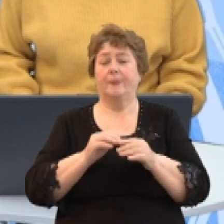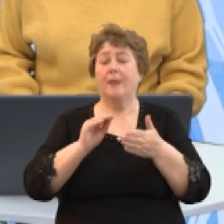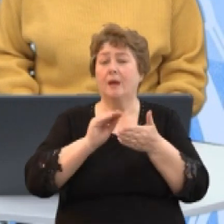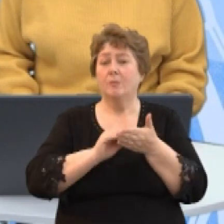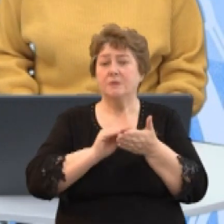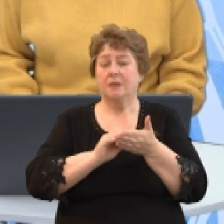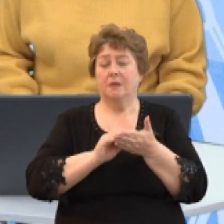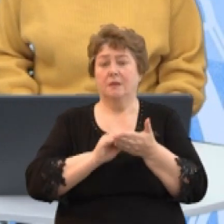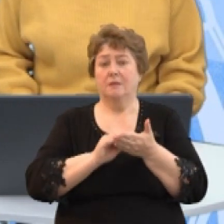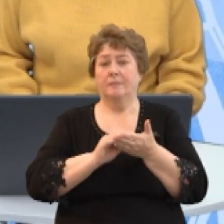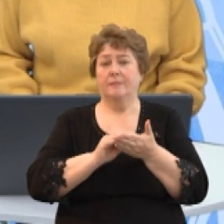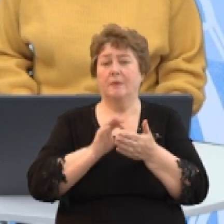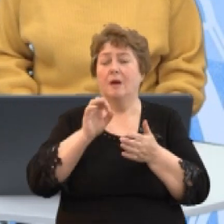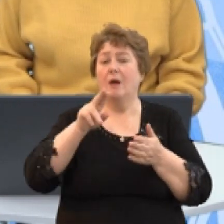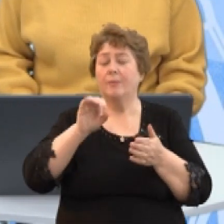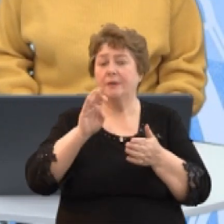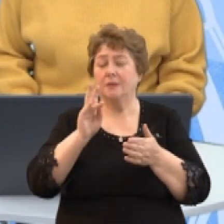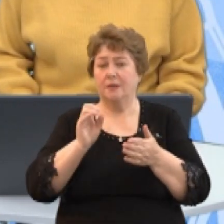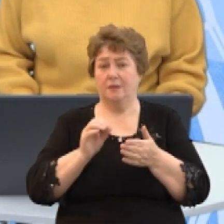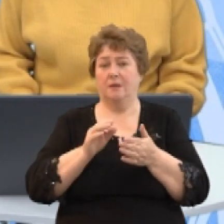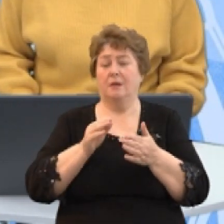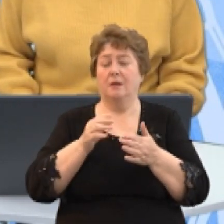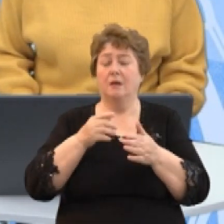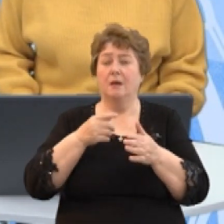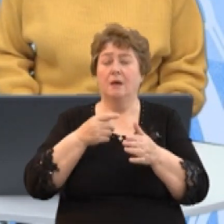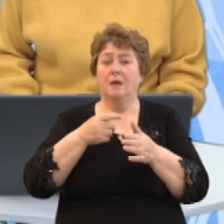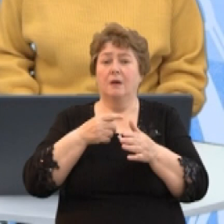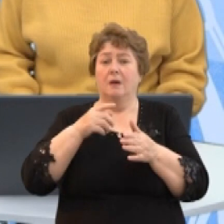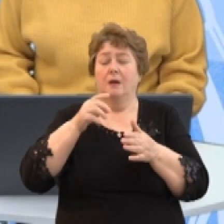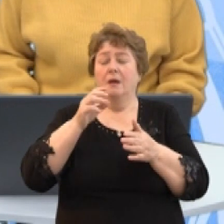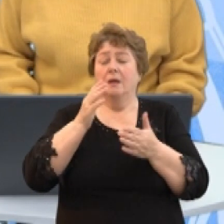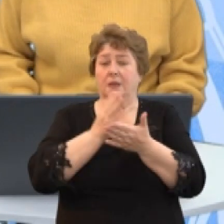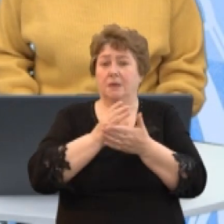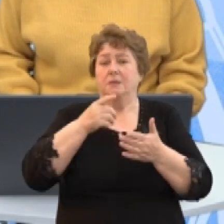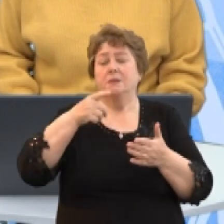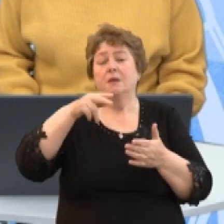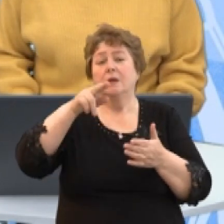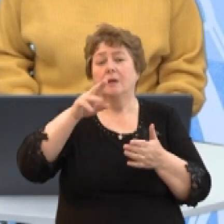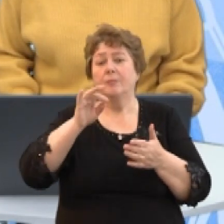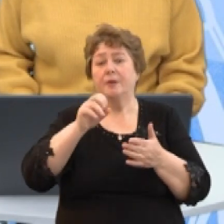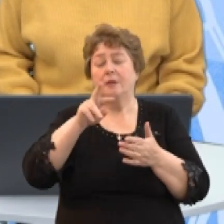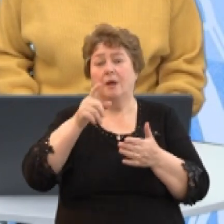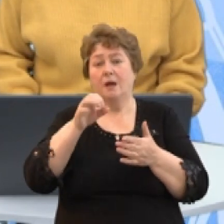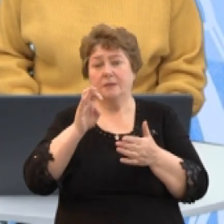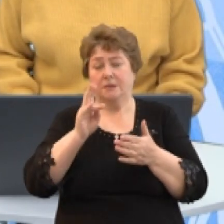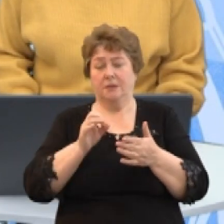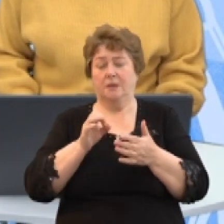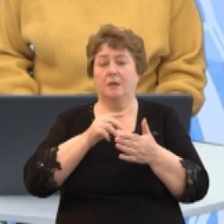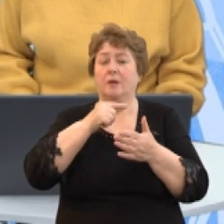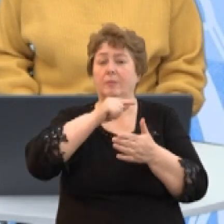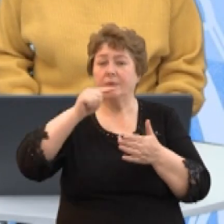всего определение выражены прилагательным и подчеркивается волнистой